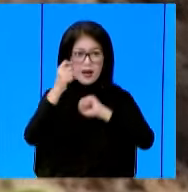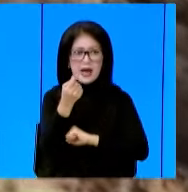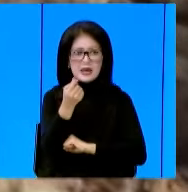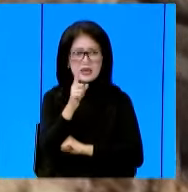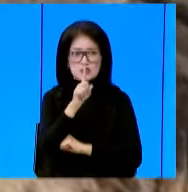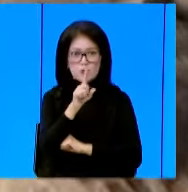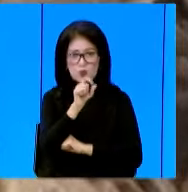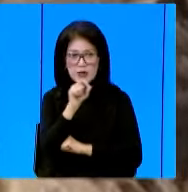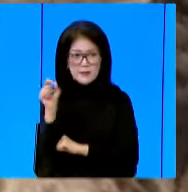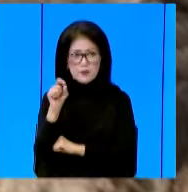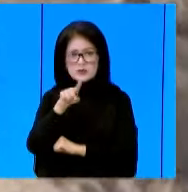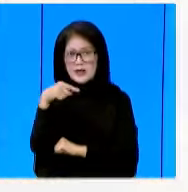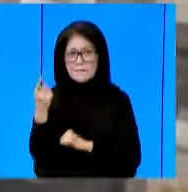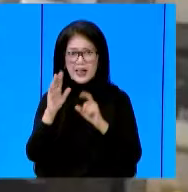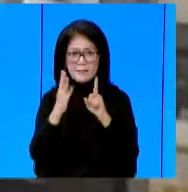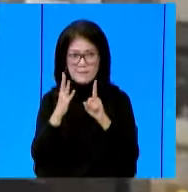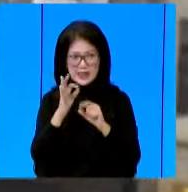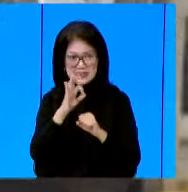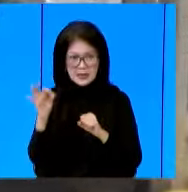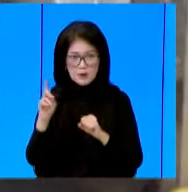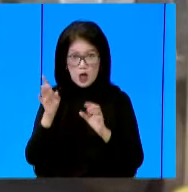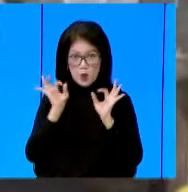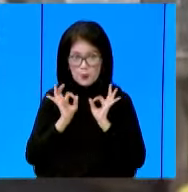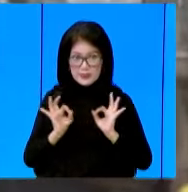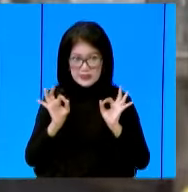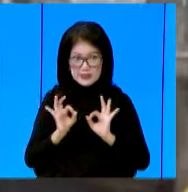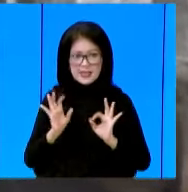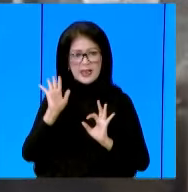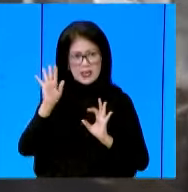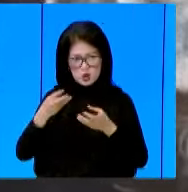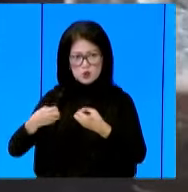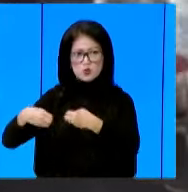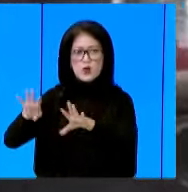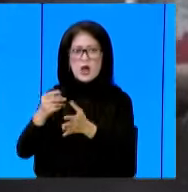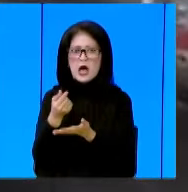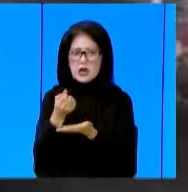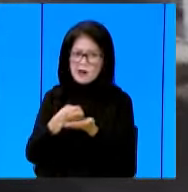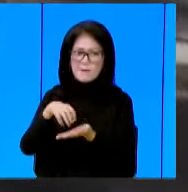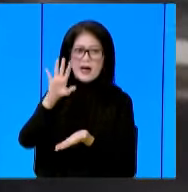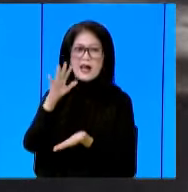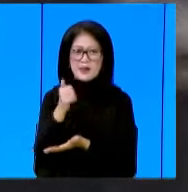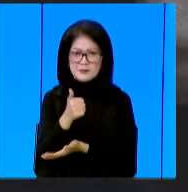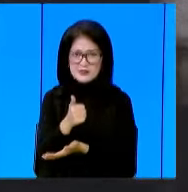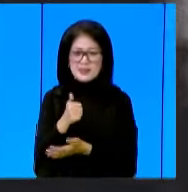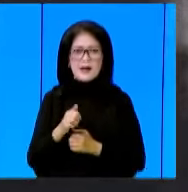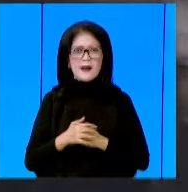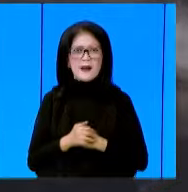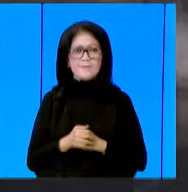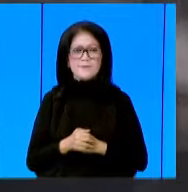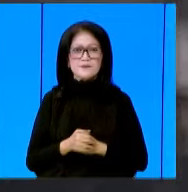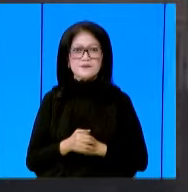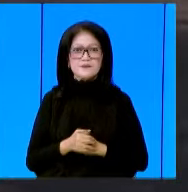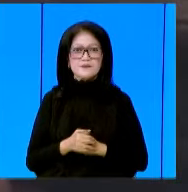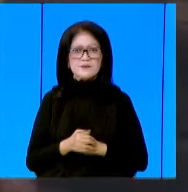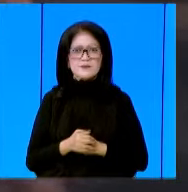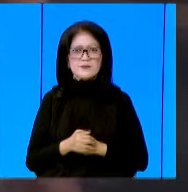terjual dan diminati pembeli. Ya cuma gitu doa, memperbaiki, mempercepat gemuk, gitu doa. Tarifnya berapa,